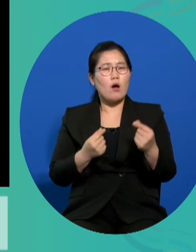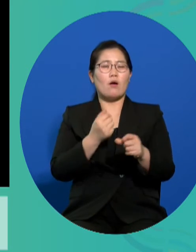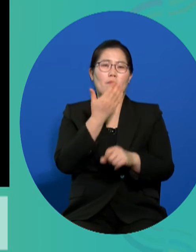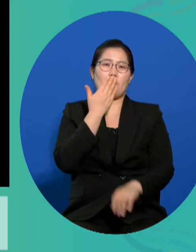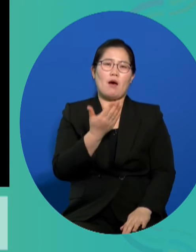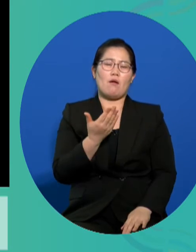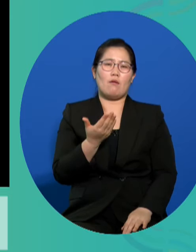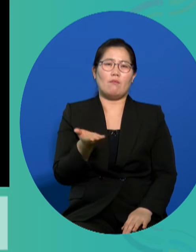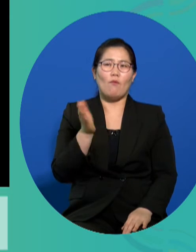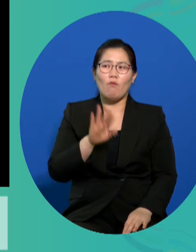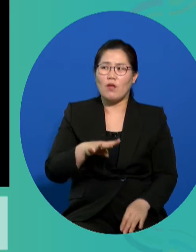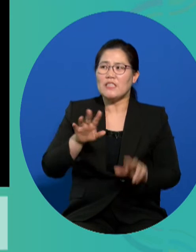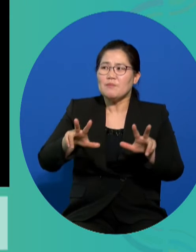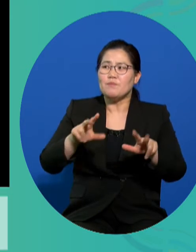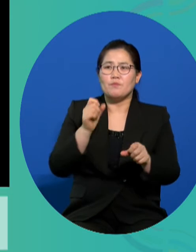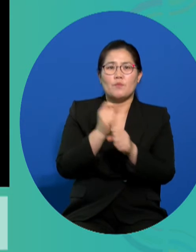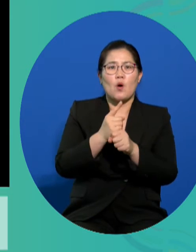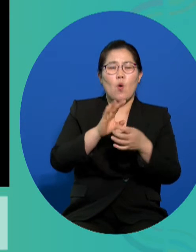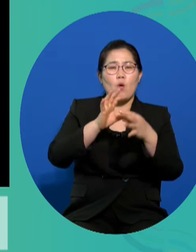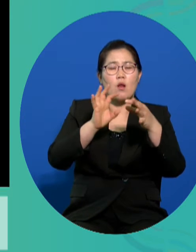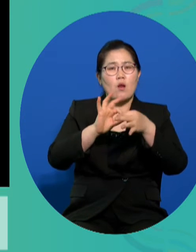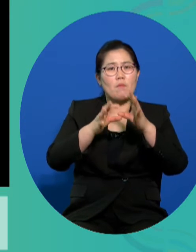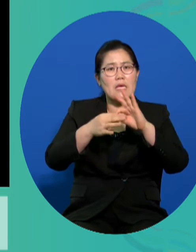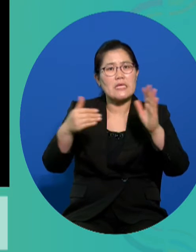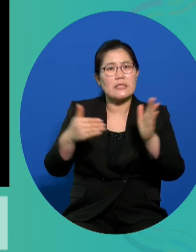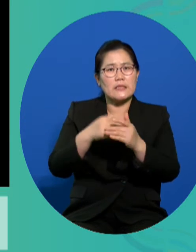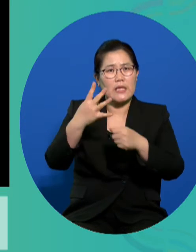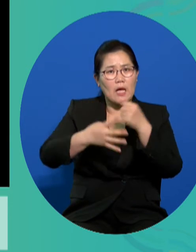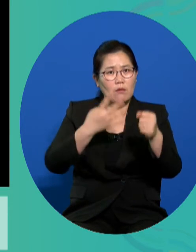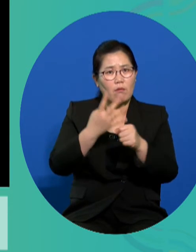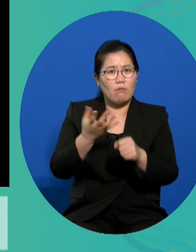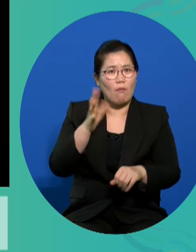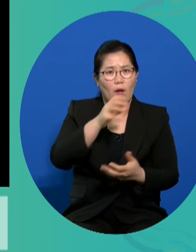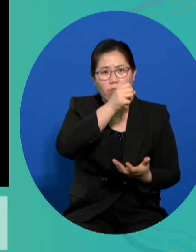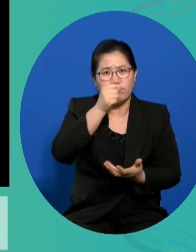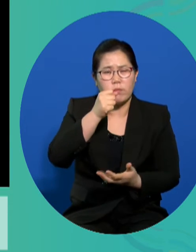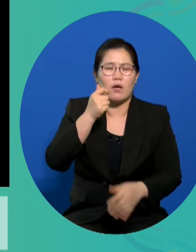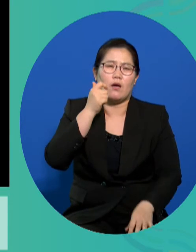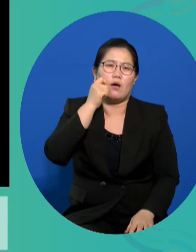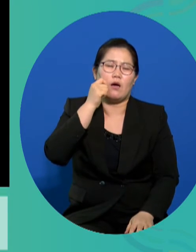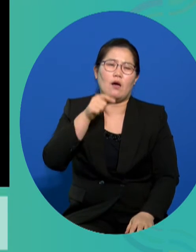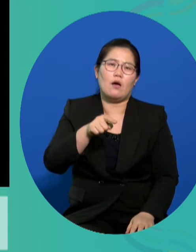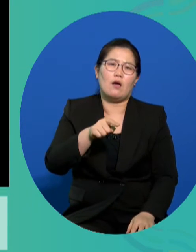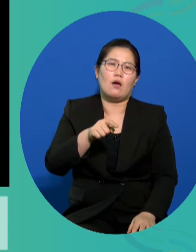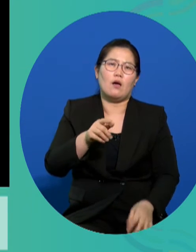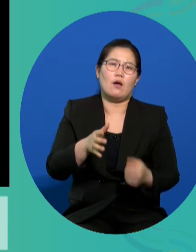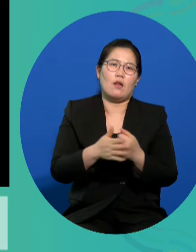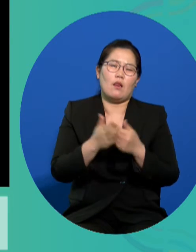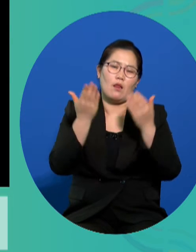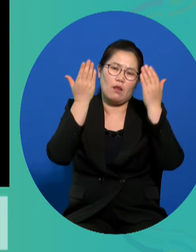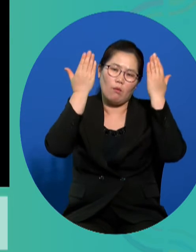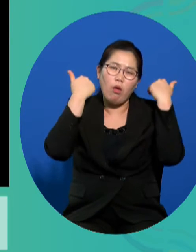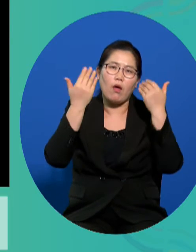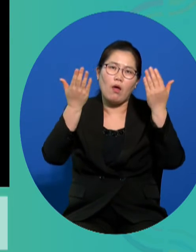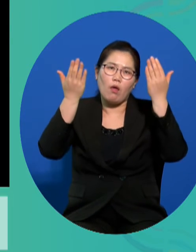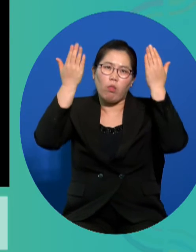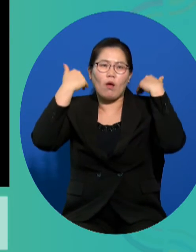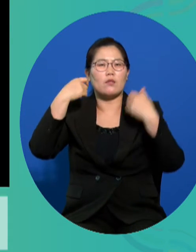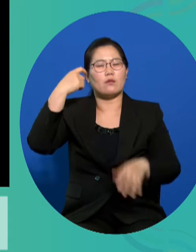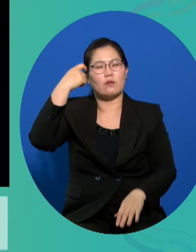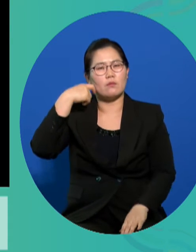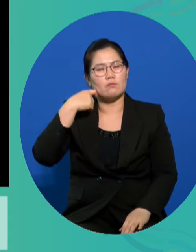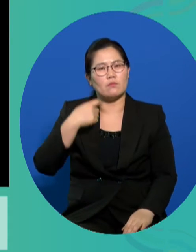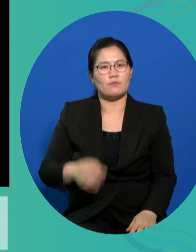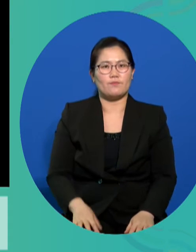동안 사실 무지하게 안타깝게 생각을 합니다. 여기 보시면 이제 해외 사례가 이제 영국하고 일본이 있는데 사후